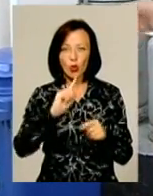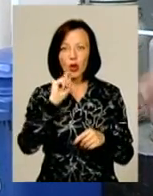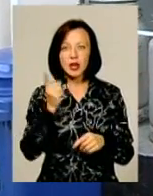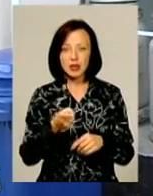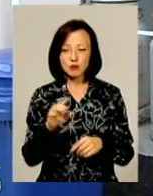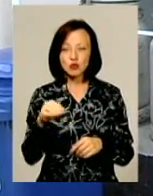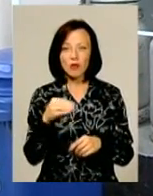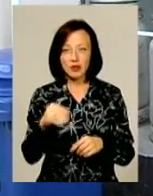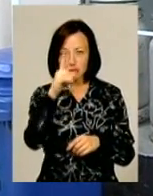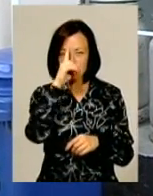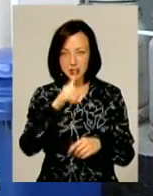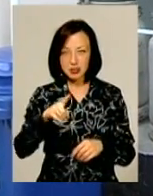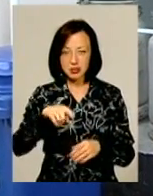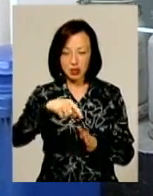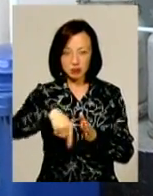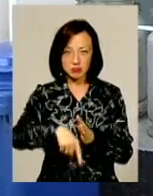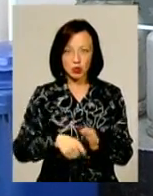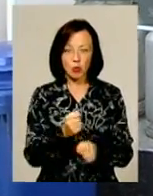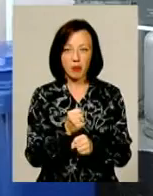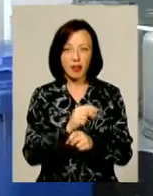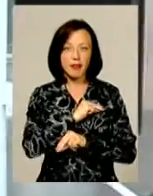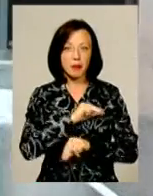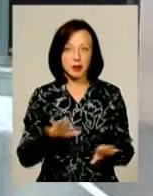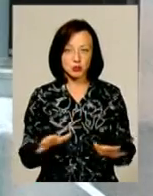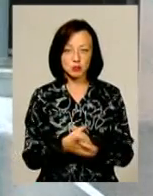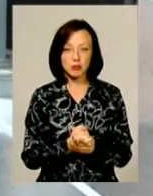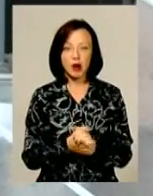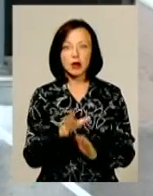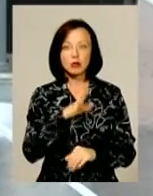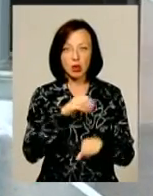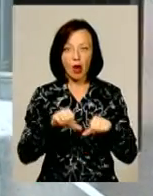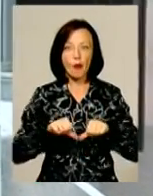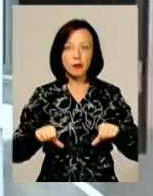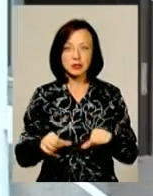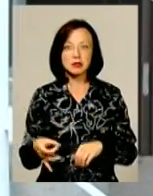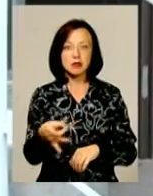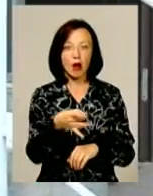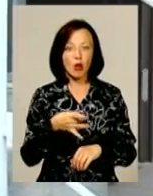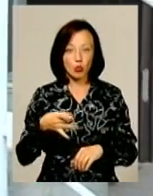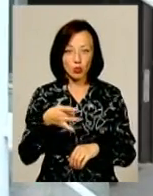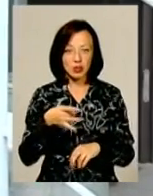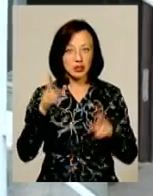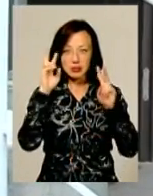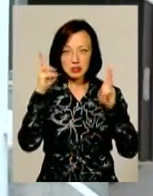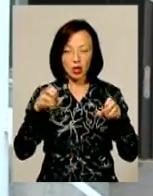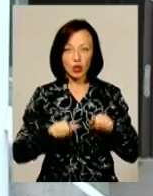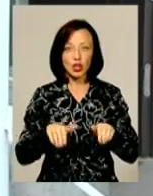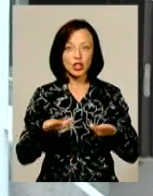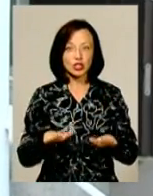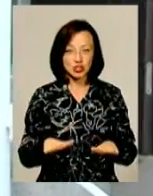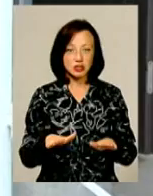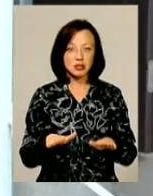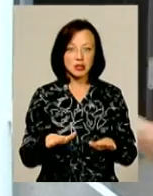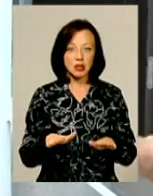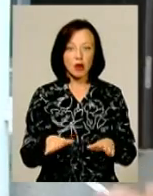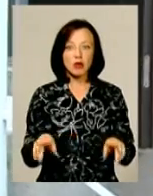скоро, тому що в жовтні місяці він копав, а вона не працює. Була тут комісія з району. Я не знаю, рішення